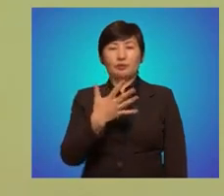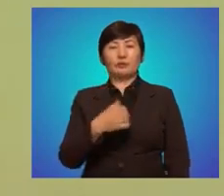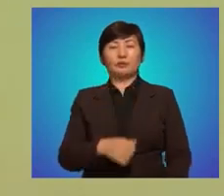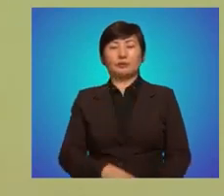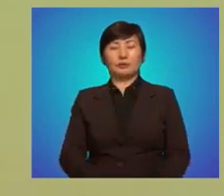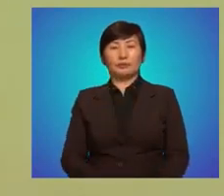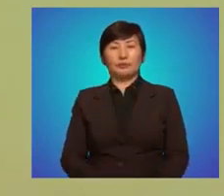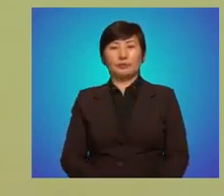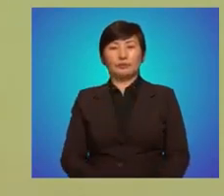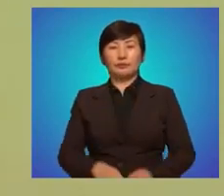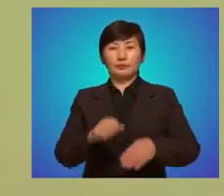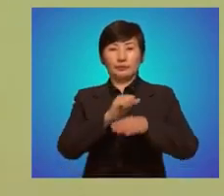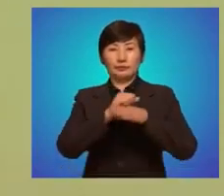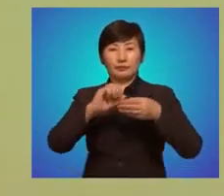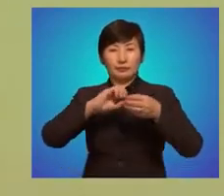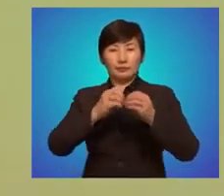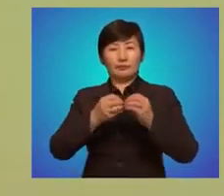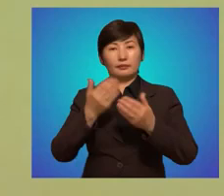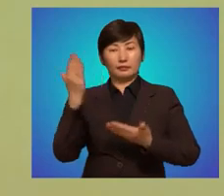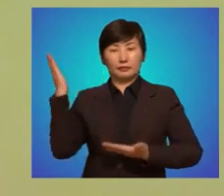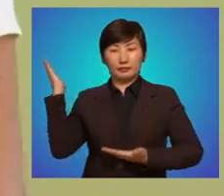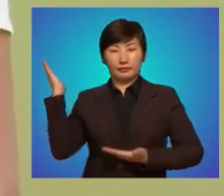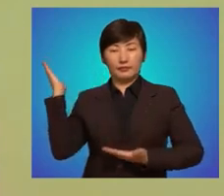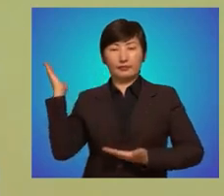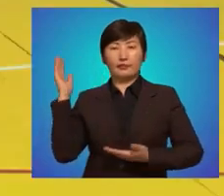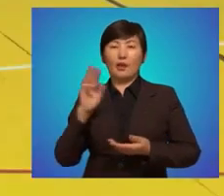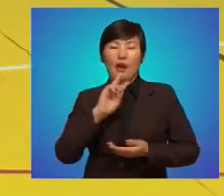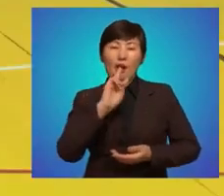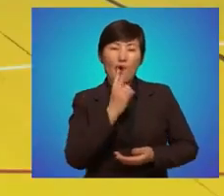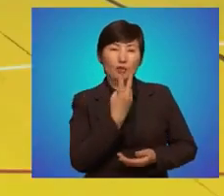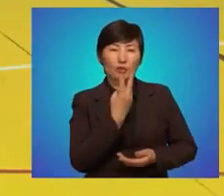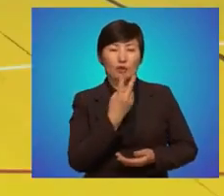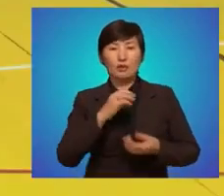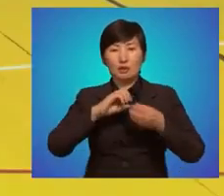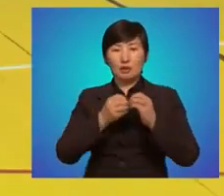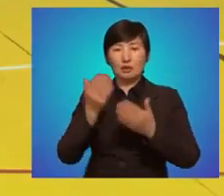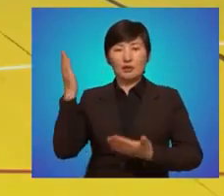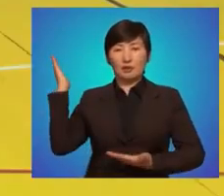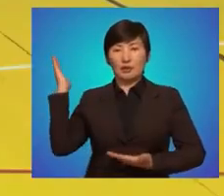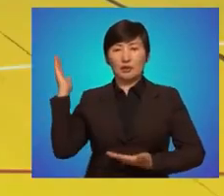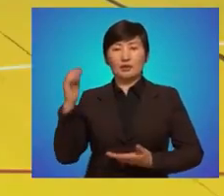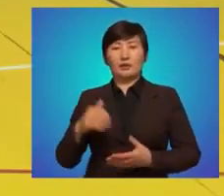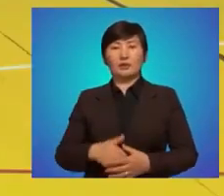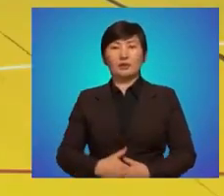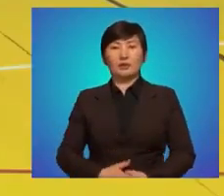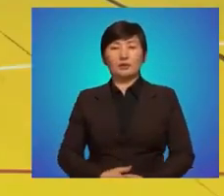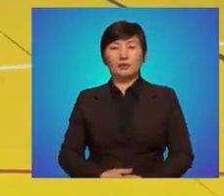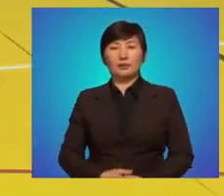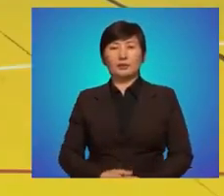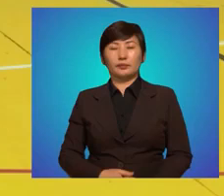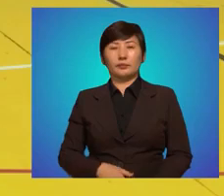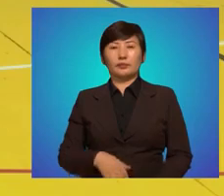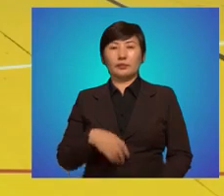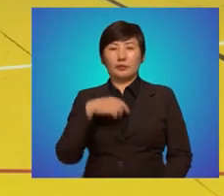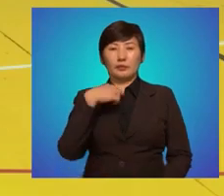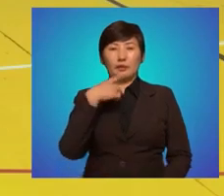5. За дасгалаа бүгдээрээ хажуу талаас хийж гүйцэтгэе. За хөлдөө мөрний хэмжээтэй зай аваад суултаас гар цэжний